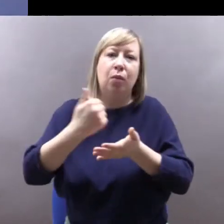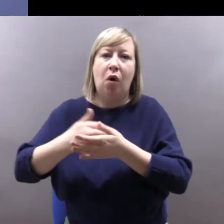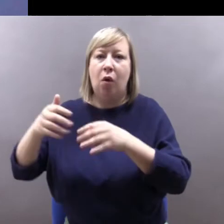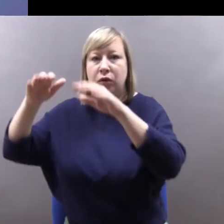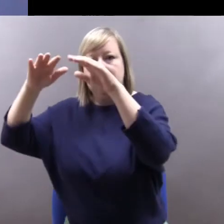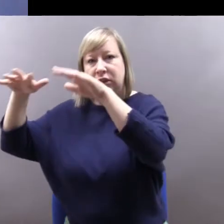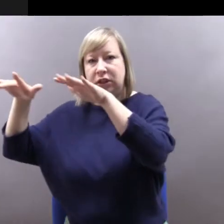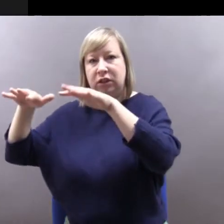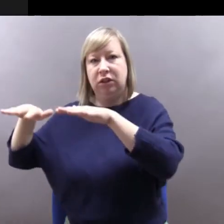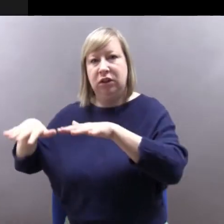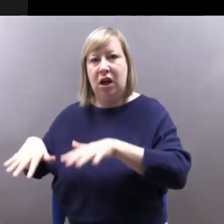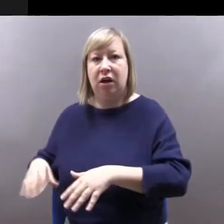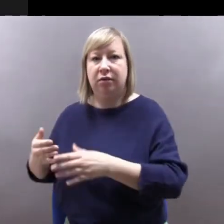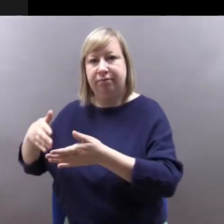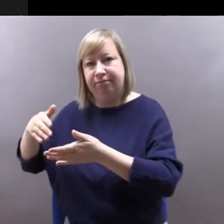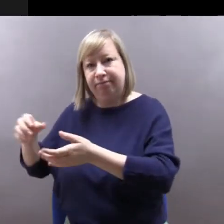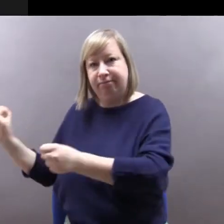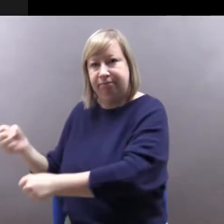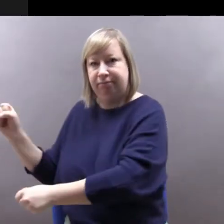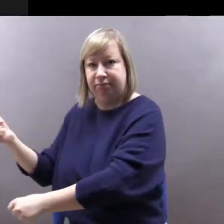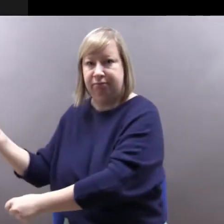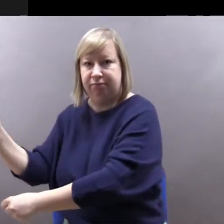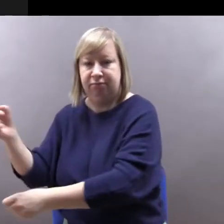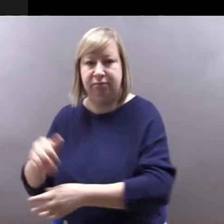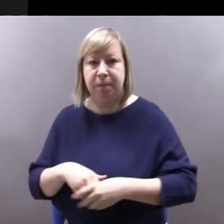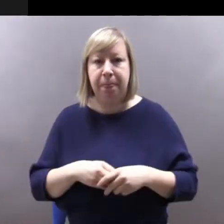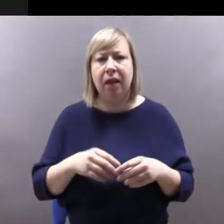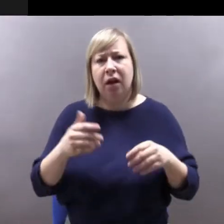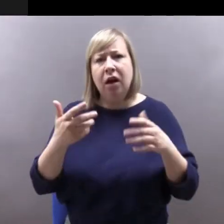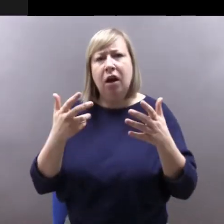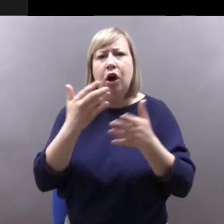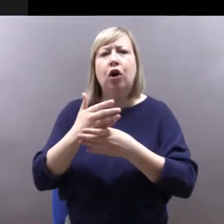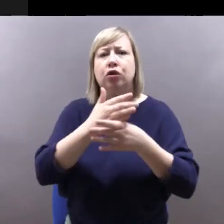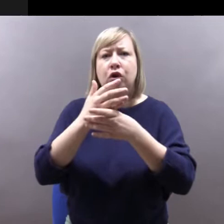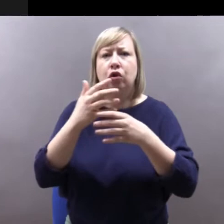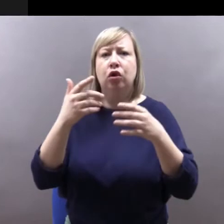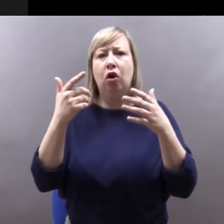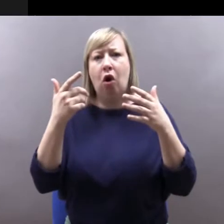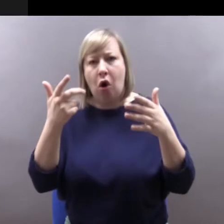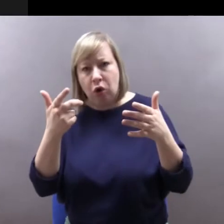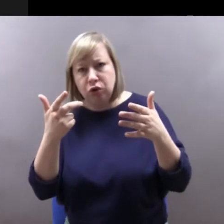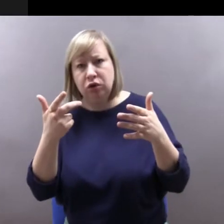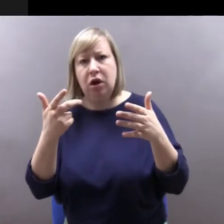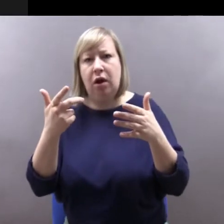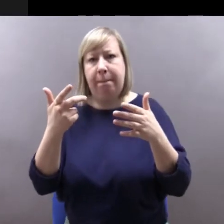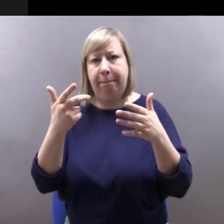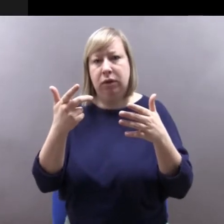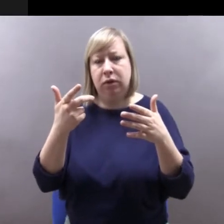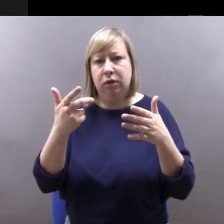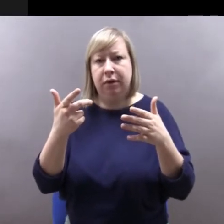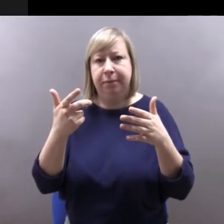tak? Czyli możemy powiedzieć, że jeśli tych schodów jest 8, 9, 8. może 10,